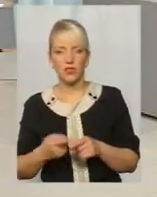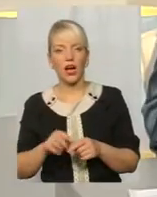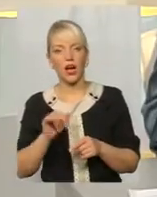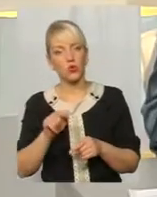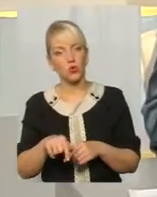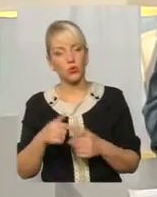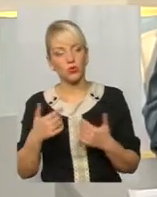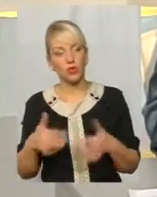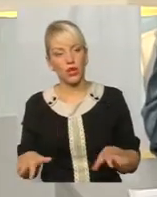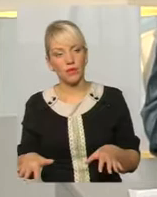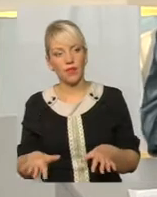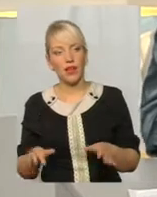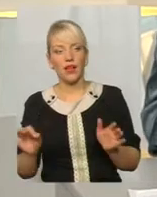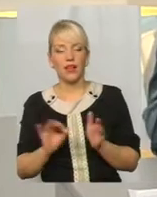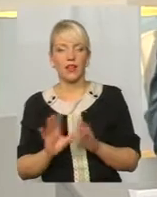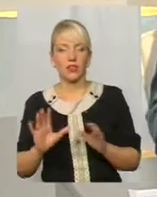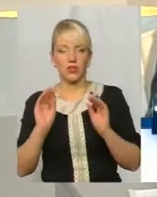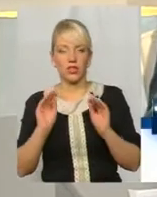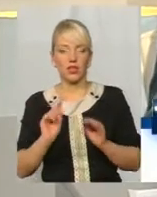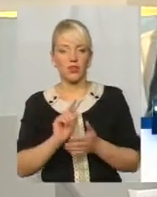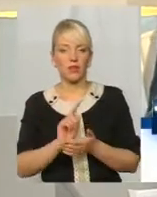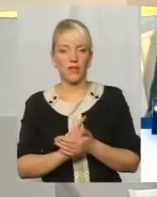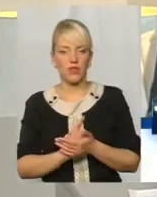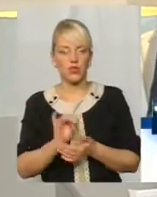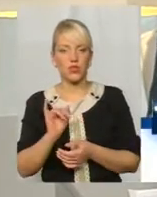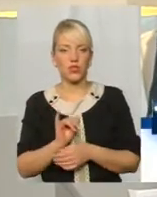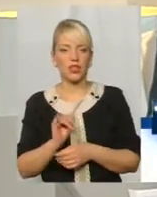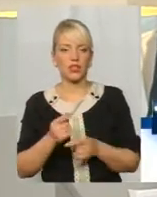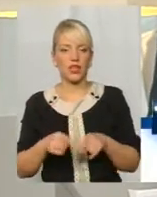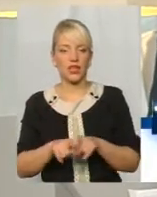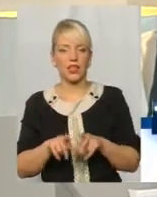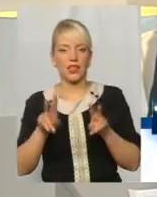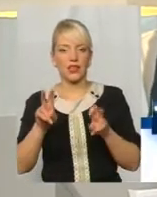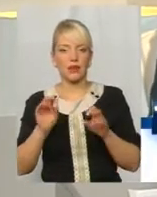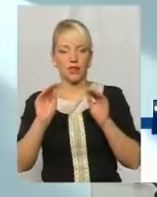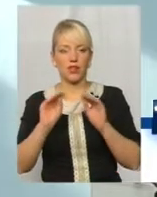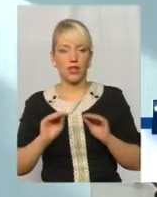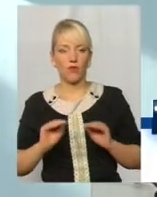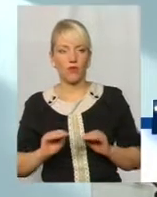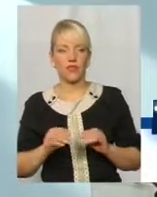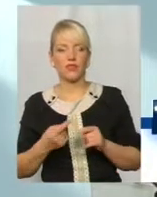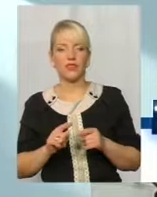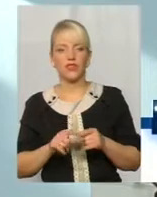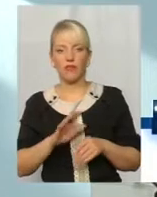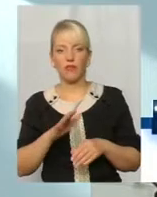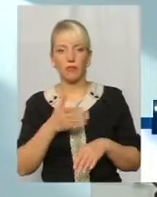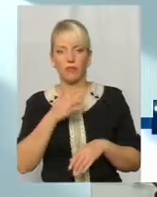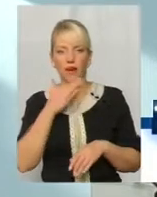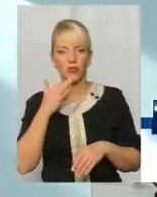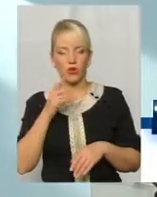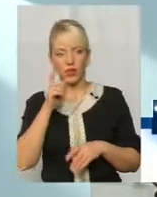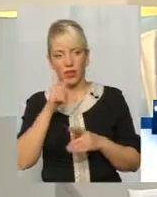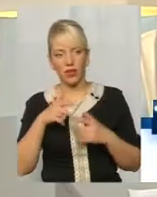вже електронна декларація зобов'язує, причому такого типу декларування навіть не в багатьох країнах Європи